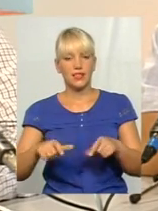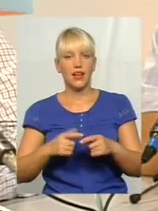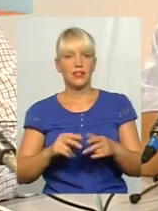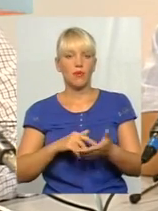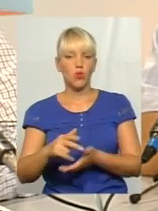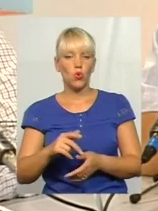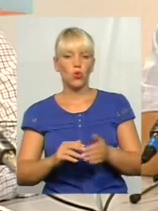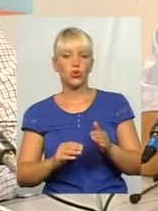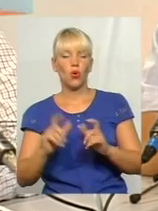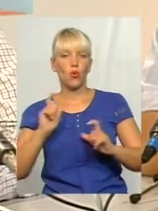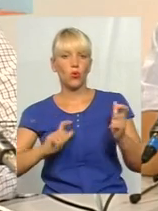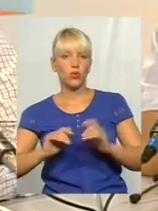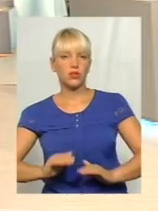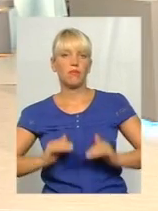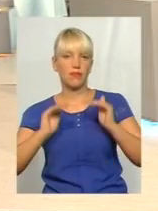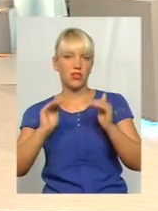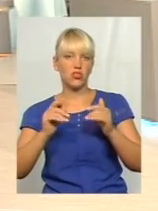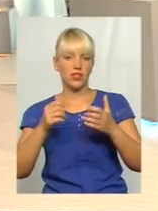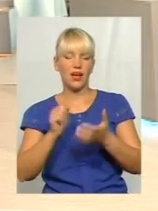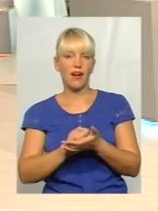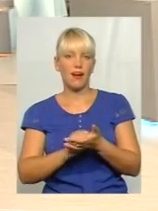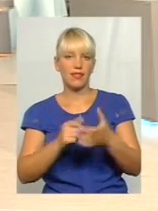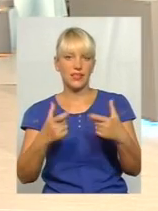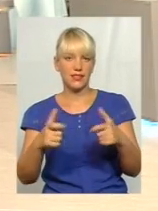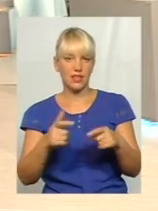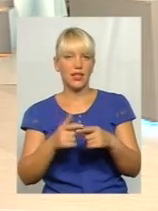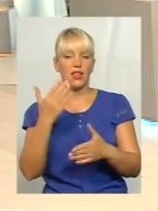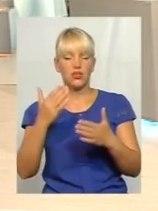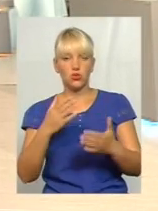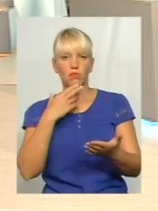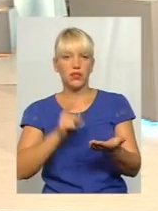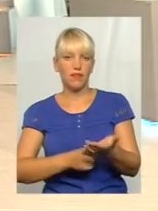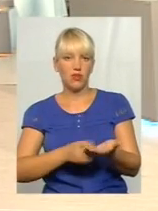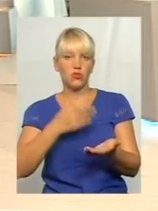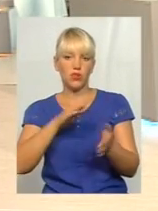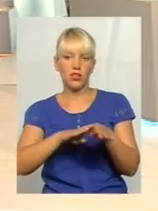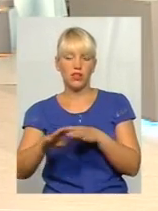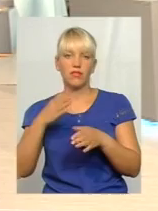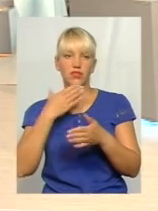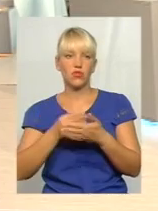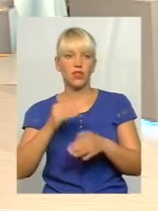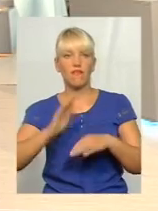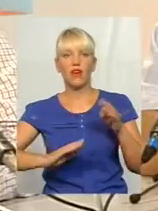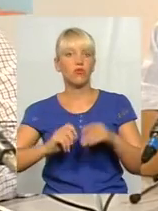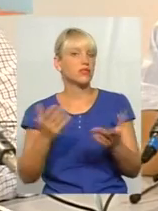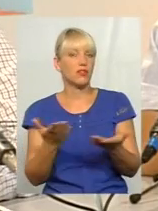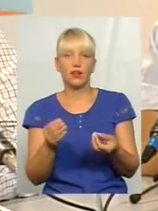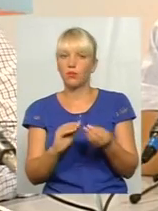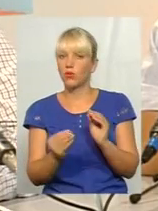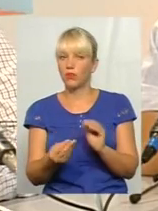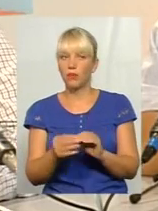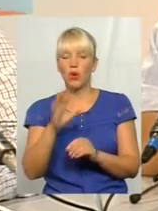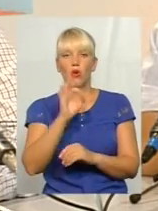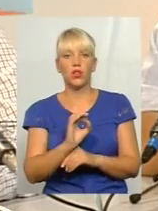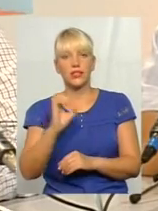атестації якщо вона під час атестації підтверджує рівень своєї фаховості які проблеми у Олександра